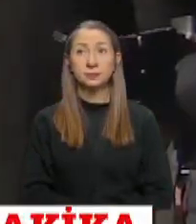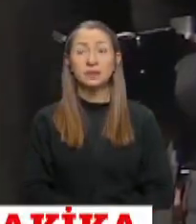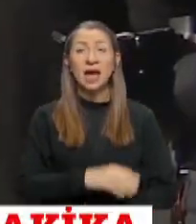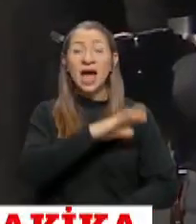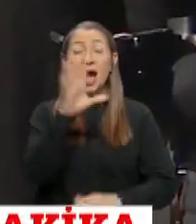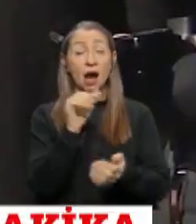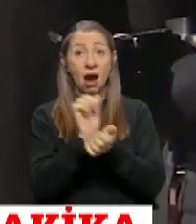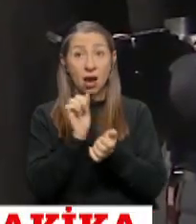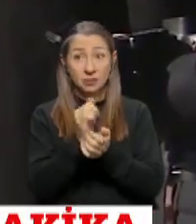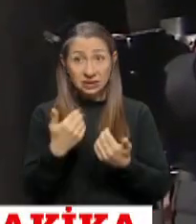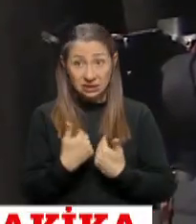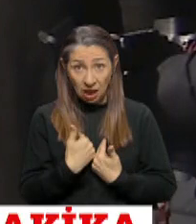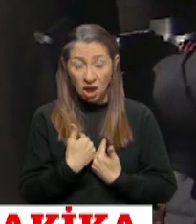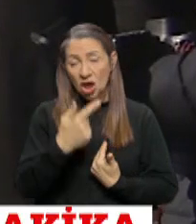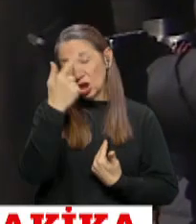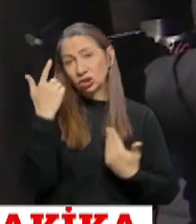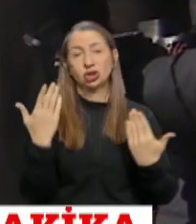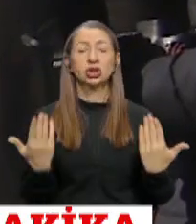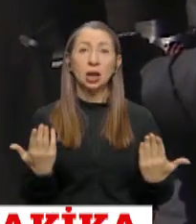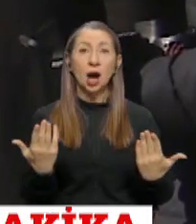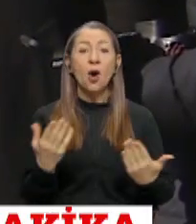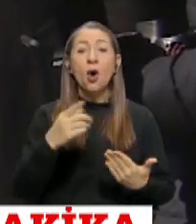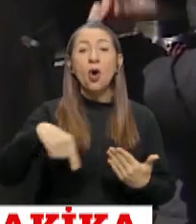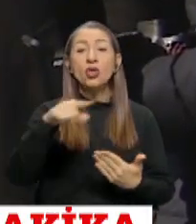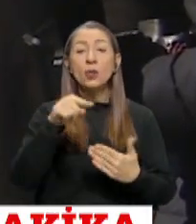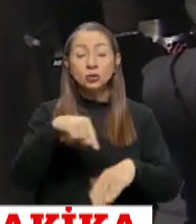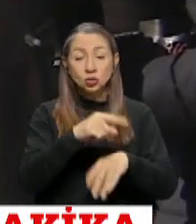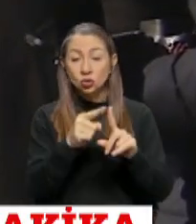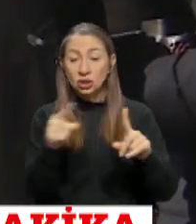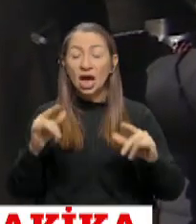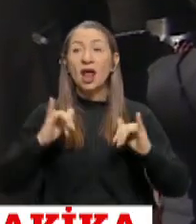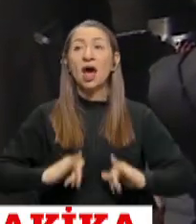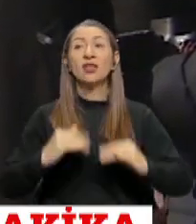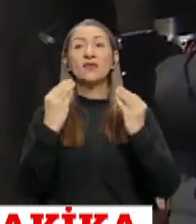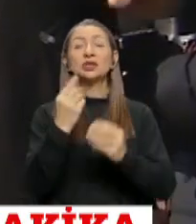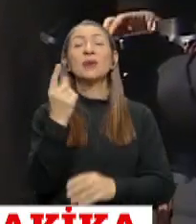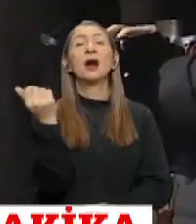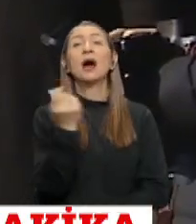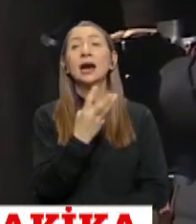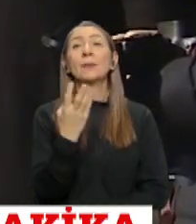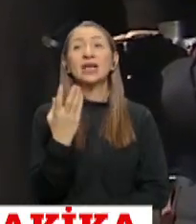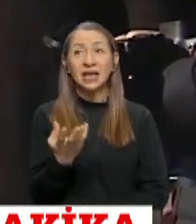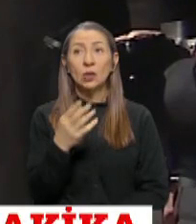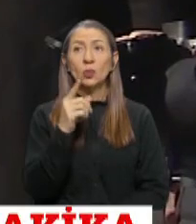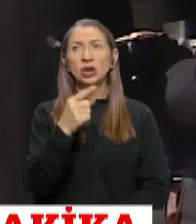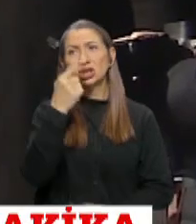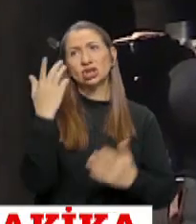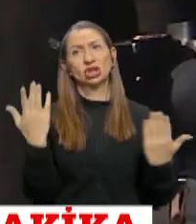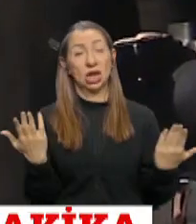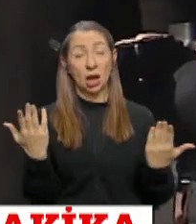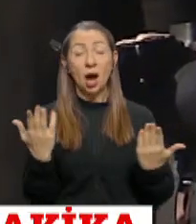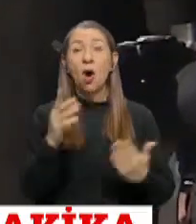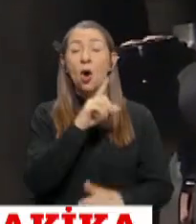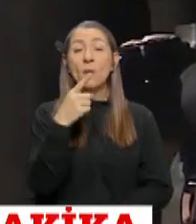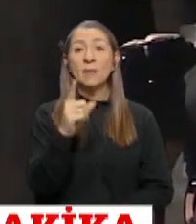Her ailemize inşallah onları bu süreçte rahatlatacak bir rakamı ki bunu inşallah